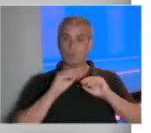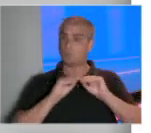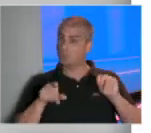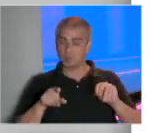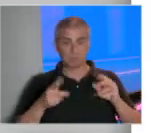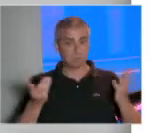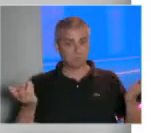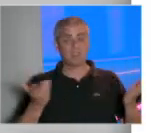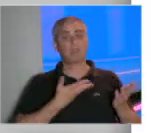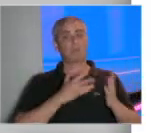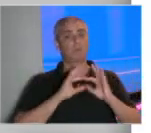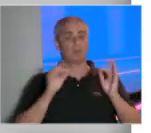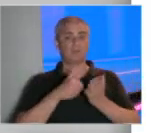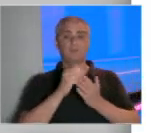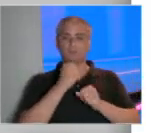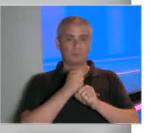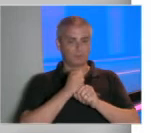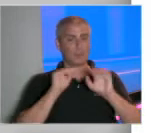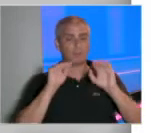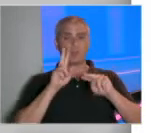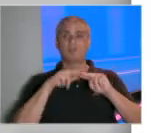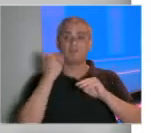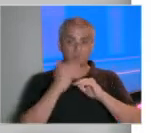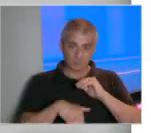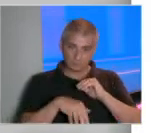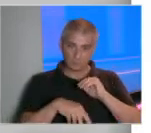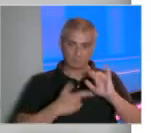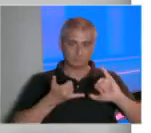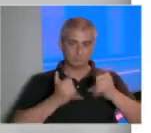קיבלו בהתחלה ובהמשך עבודתם ברכות, וכעת בסוף